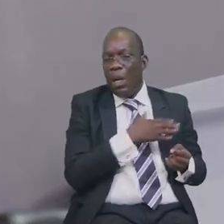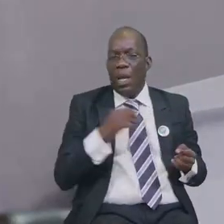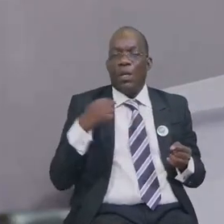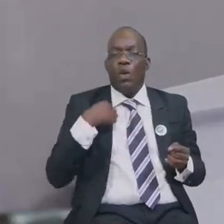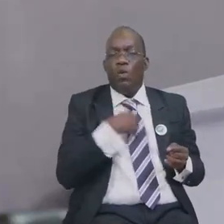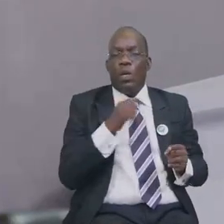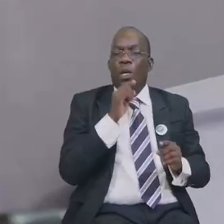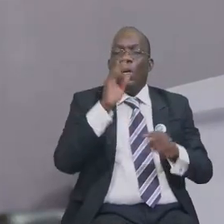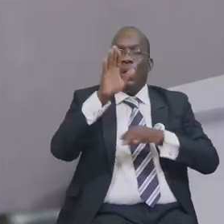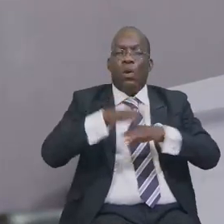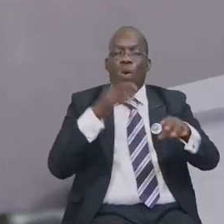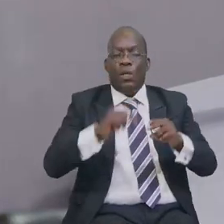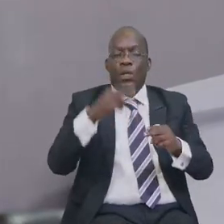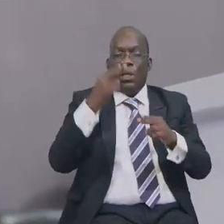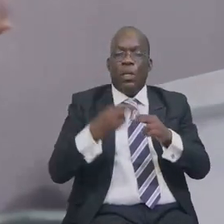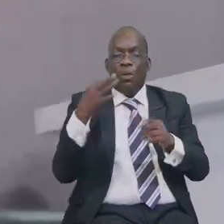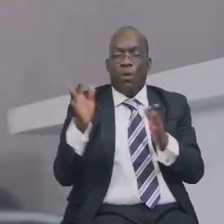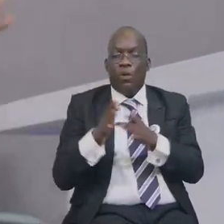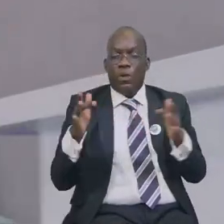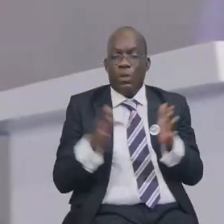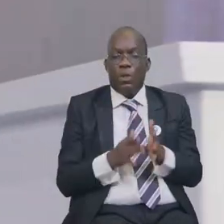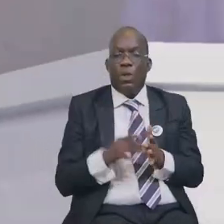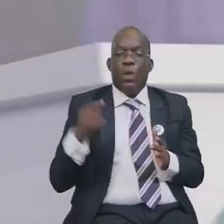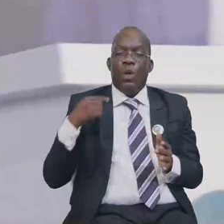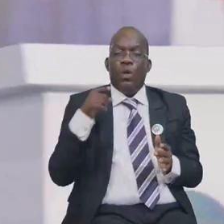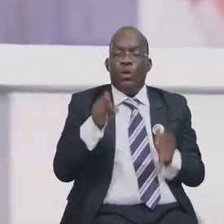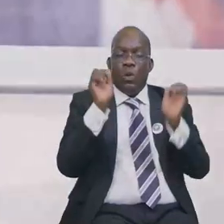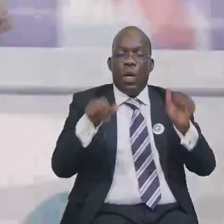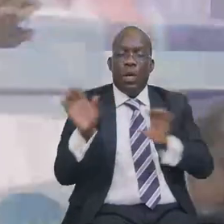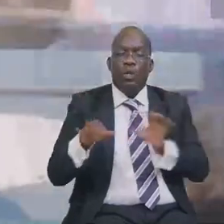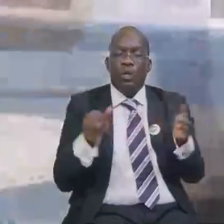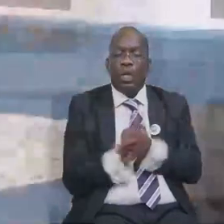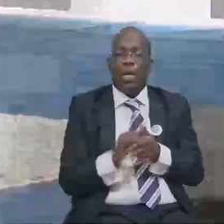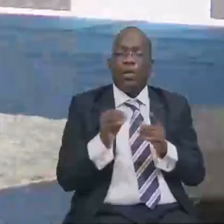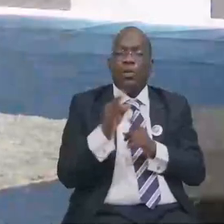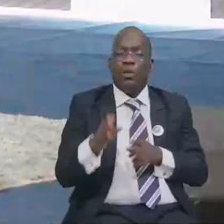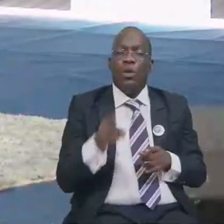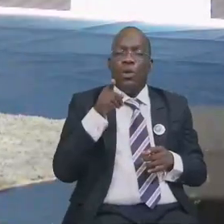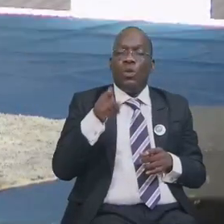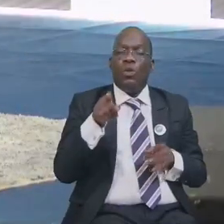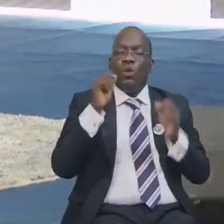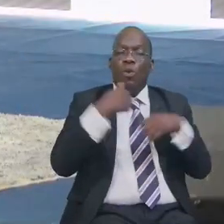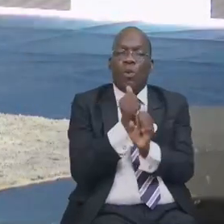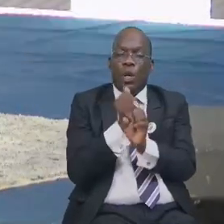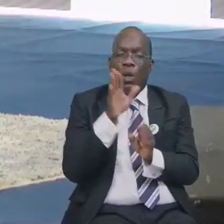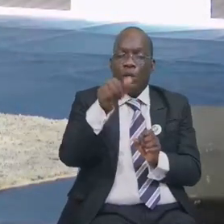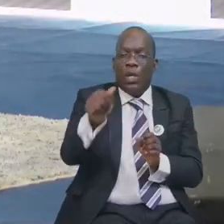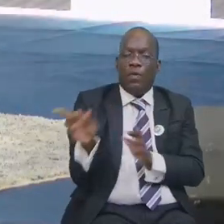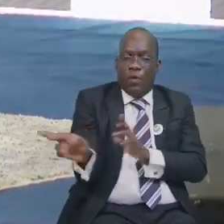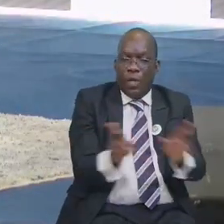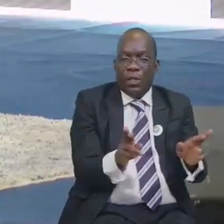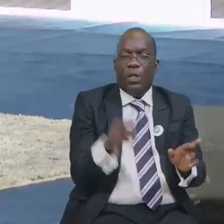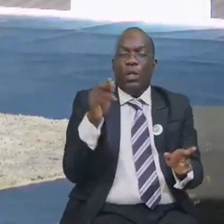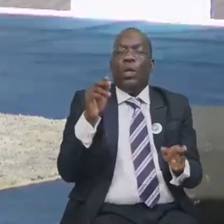le nom. Toi aussi, tu peux le faire. Ce n'est pas que c'est parce que je me suis rendu disponible. Si tu te rends aussi disponible, les